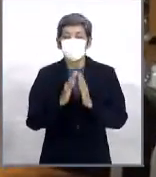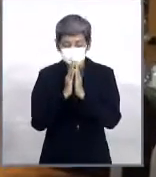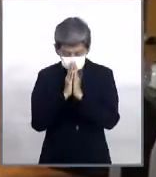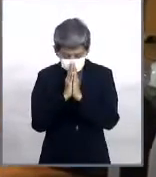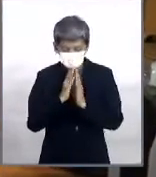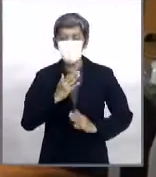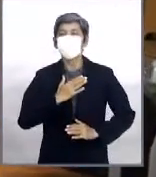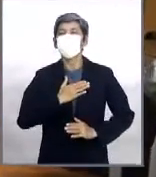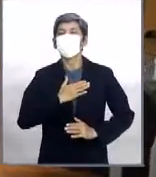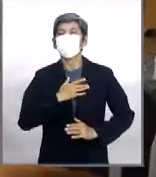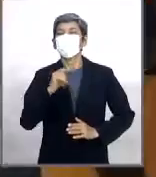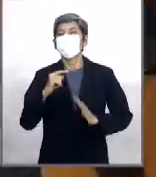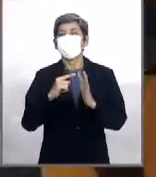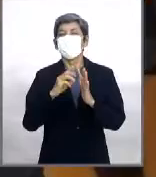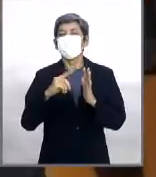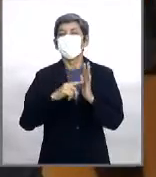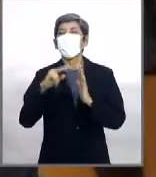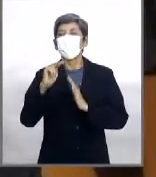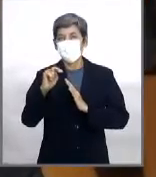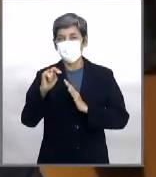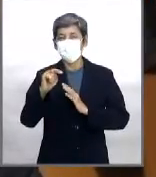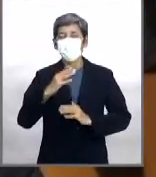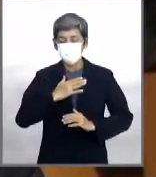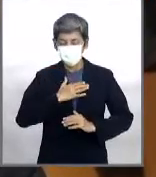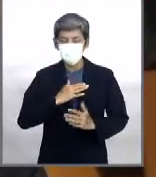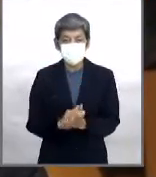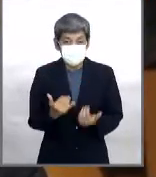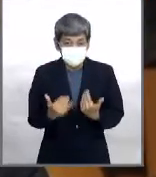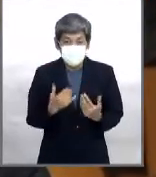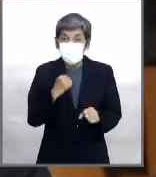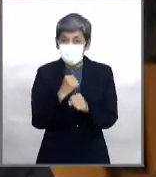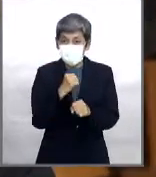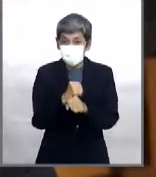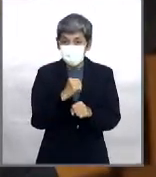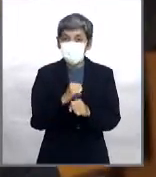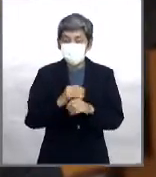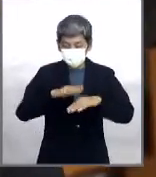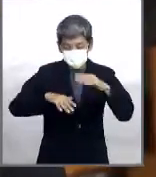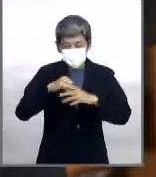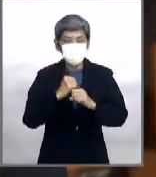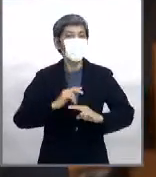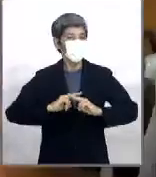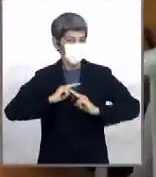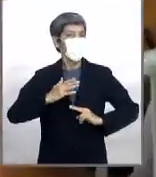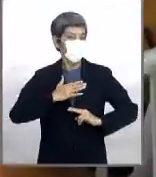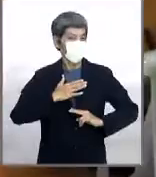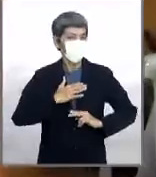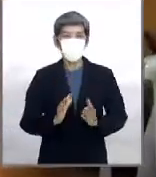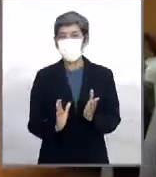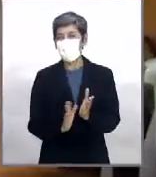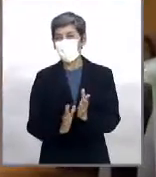ก็สวัสดีทุกท่านนะครับผมตะวันวุฒิชัยอิมมานะครับผมก็ปัจจุบันนี้ทำเครื่องประดับ Hand Snake เป็นของตัวเองครับผ